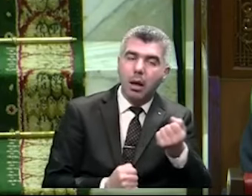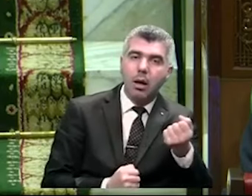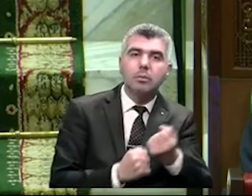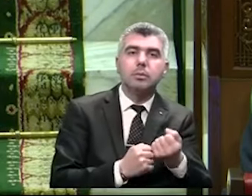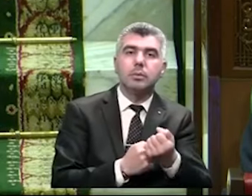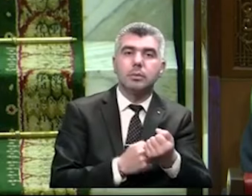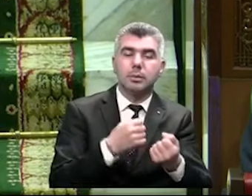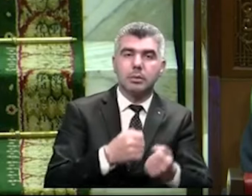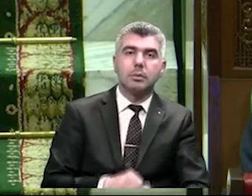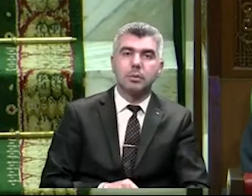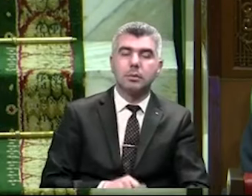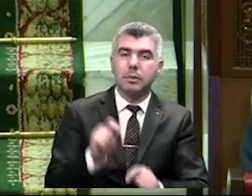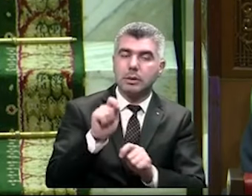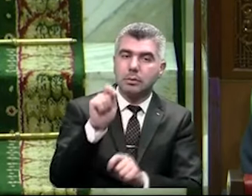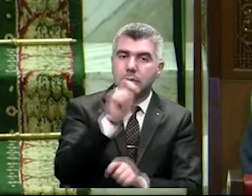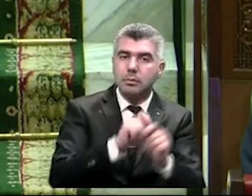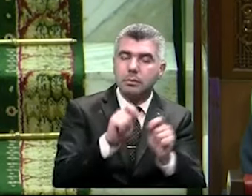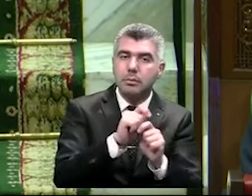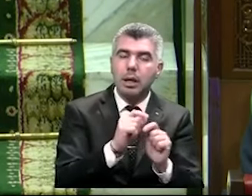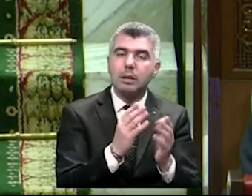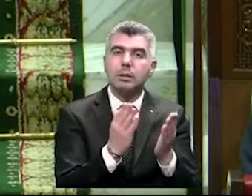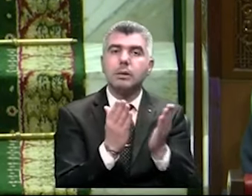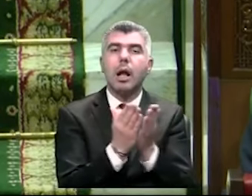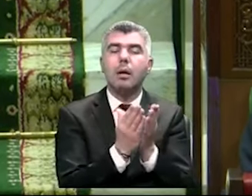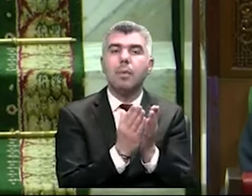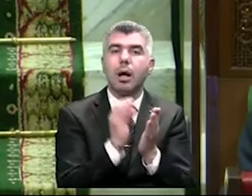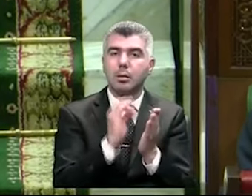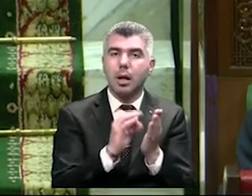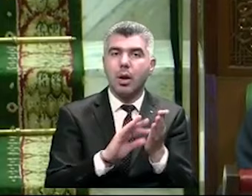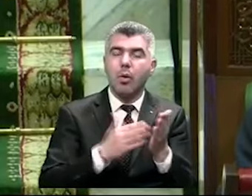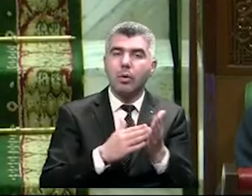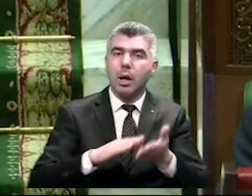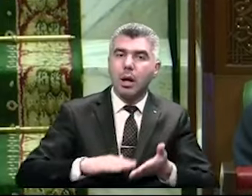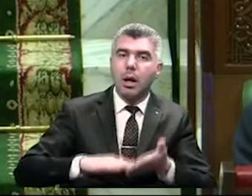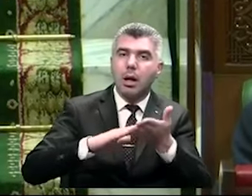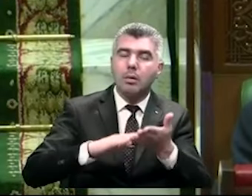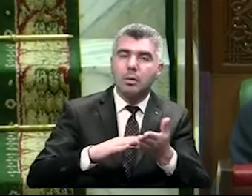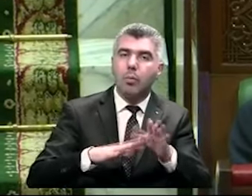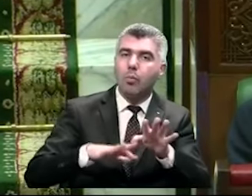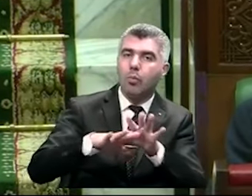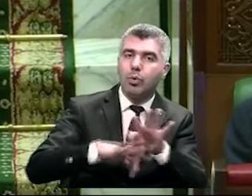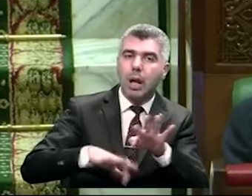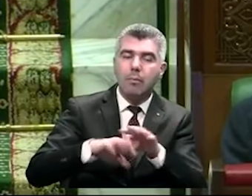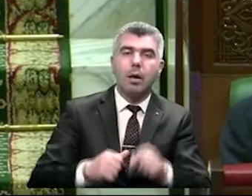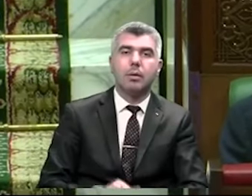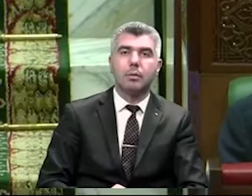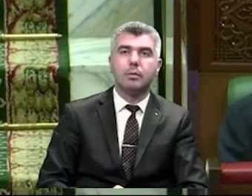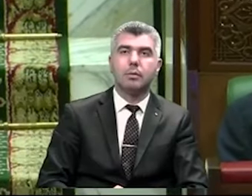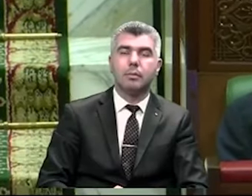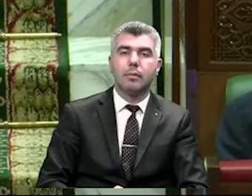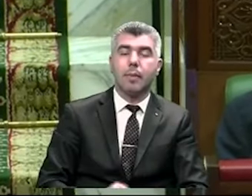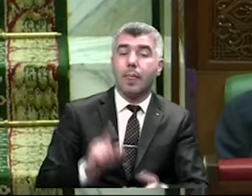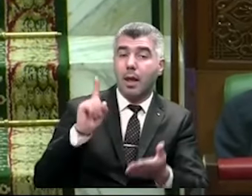واعاده واعداد الطلبه ليكونوا طاقه فاعله في المجتمع وهذا يستلزم